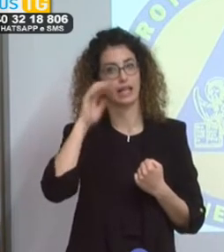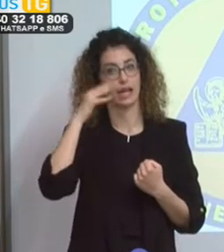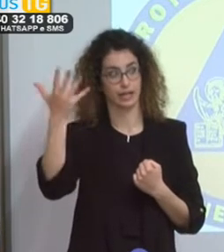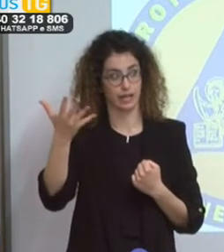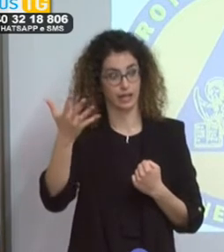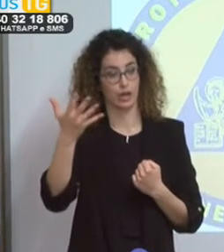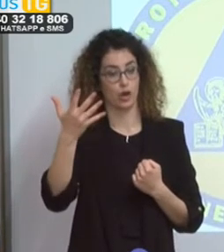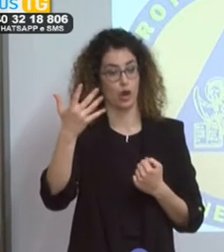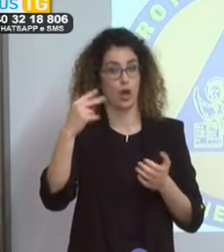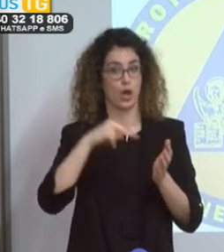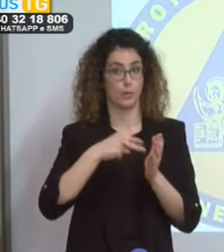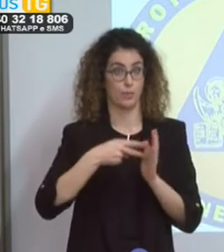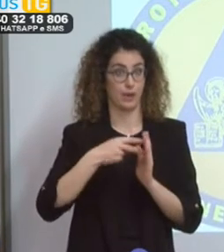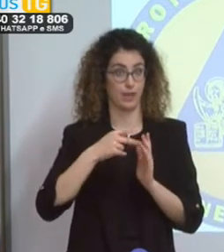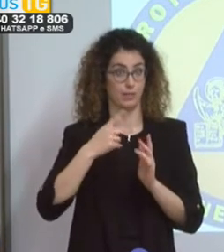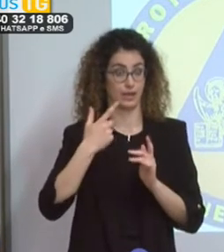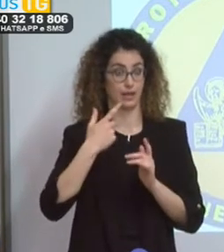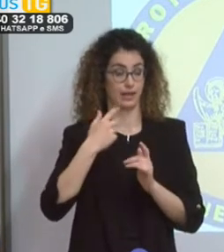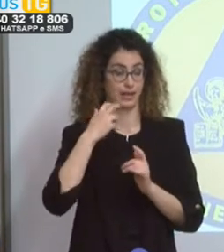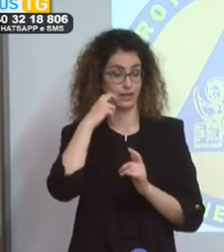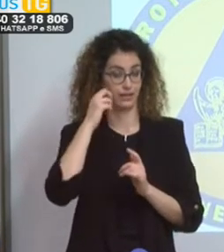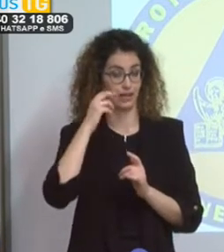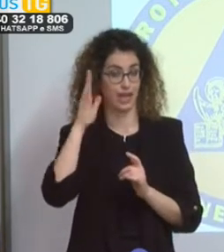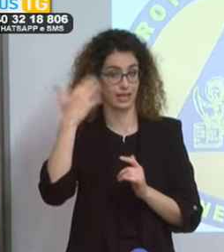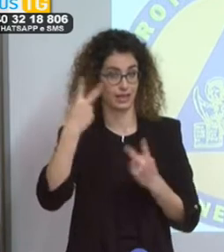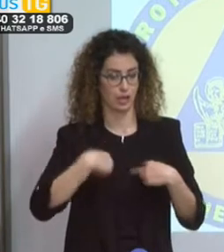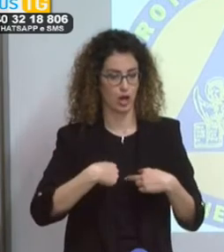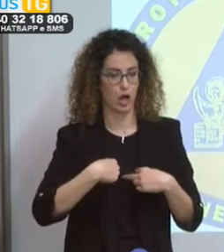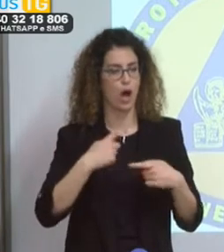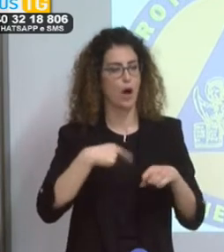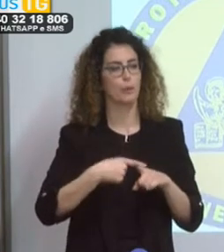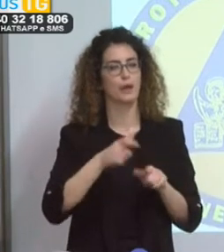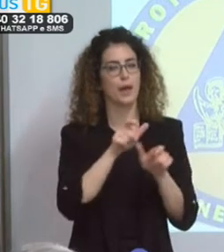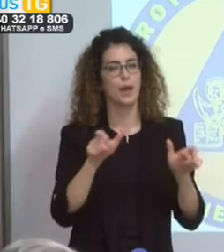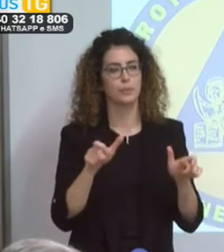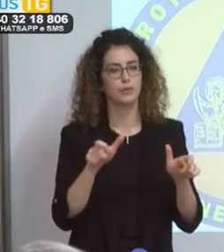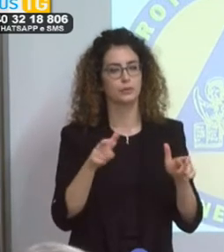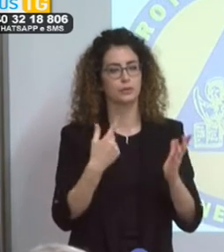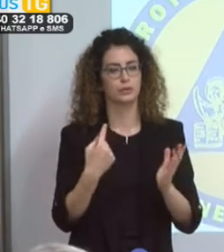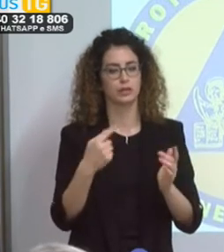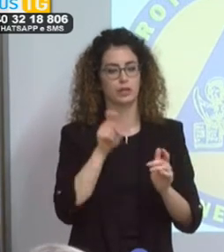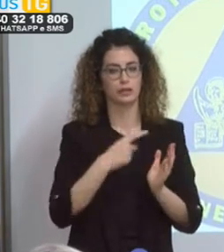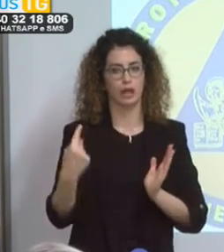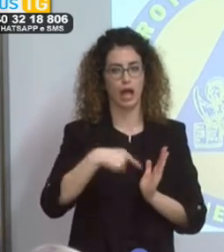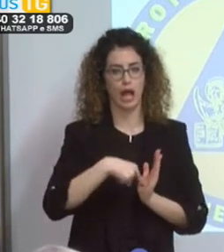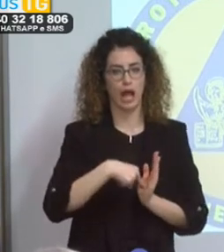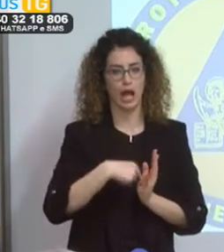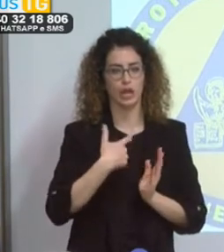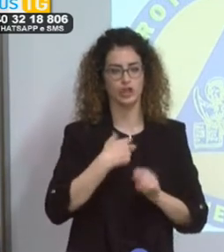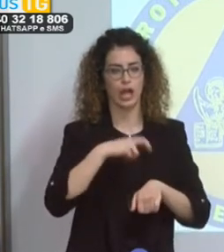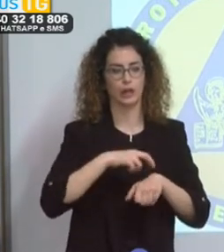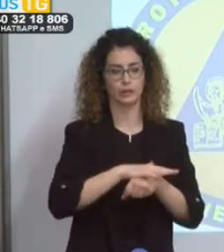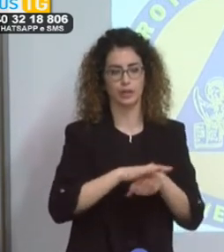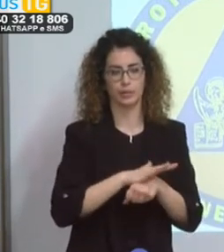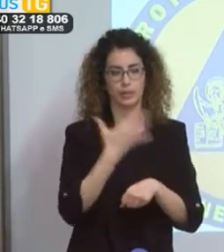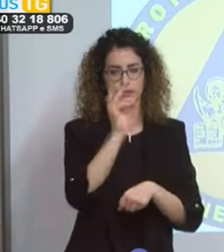dei bellunesi che sono fuori, ma di quelli che sono rientrati e che non hanno un medico di base di riferimento e quindi non